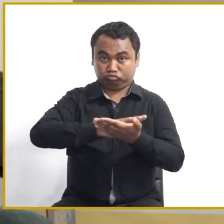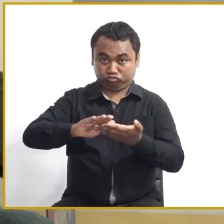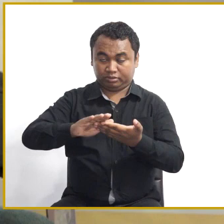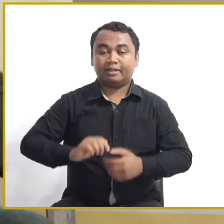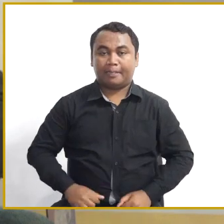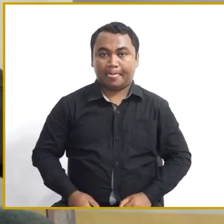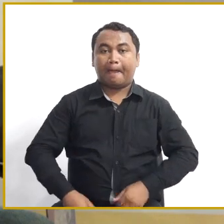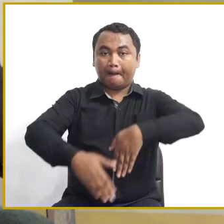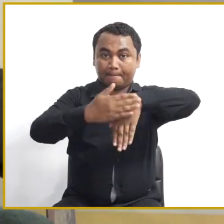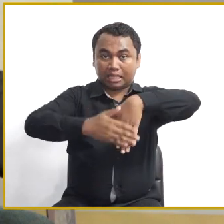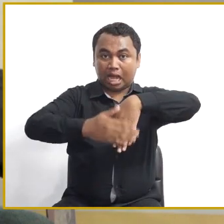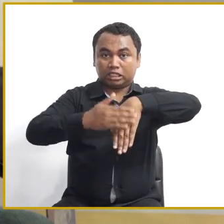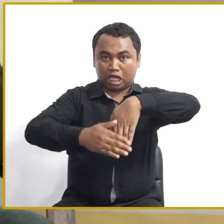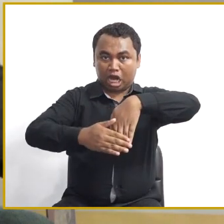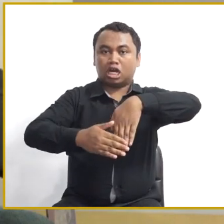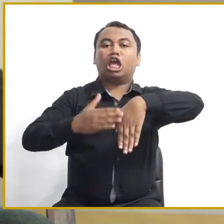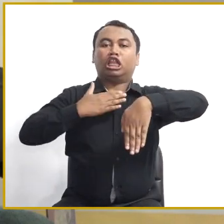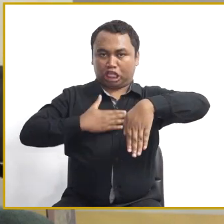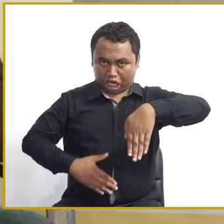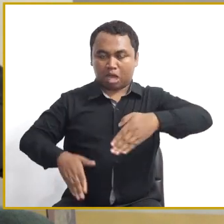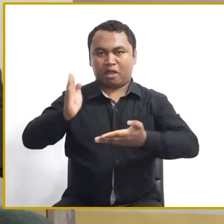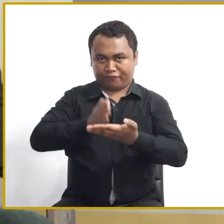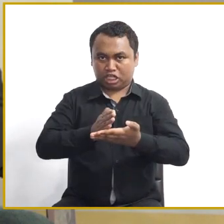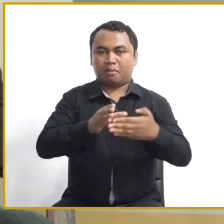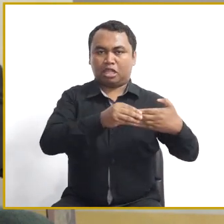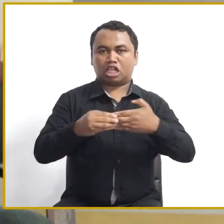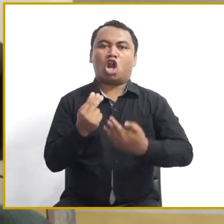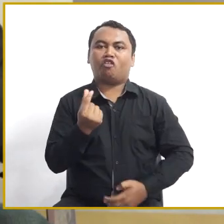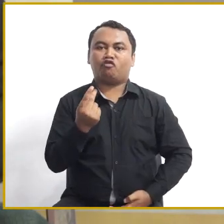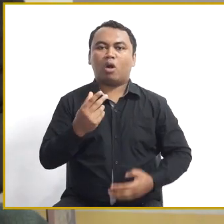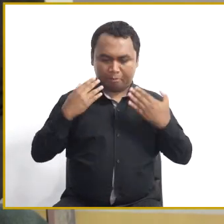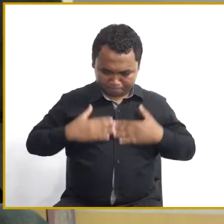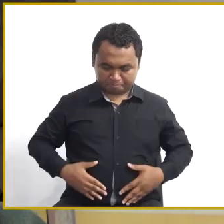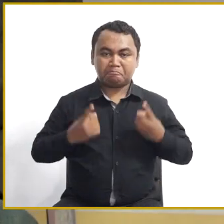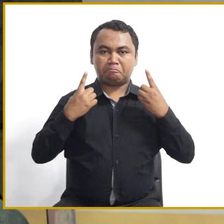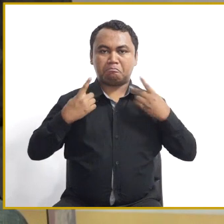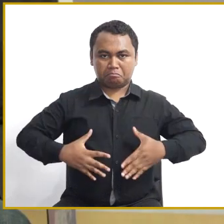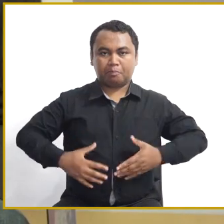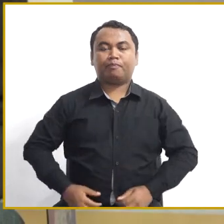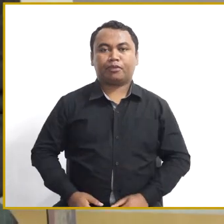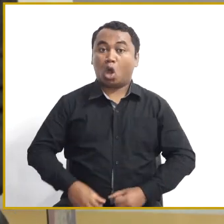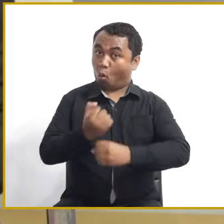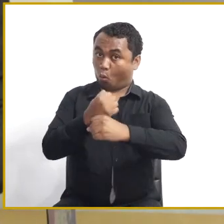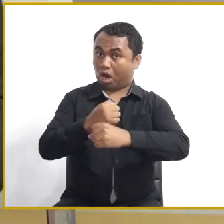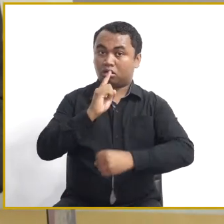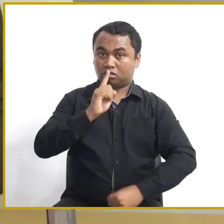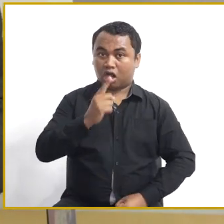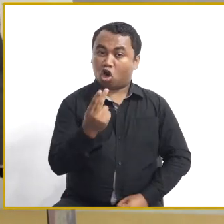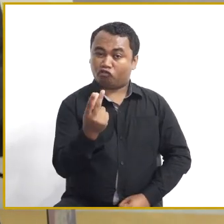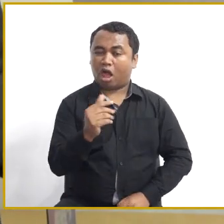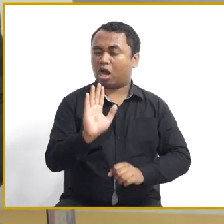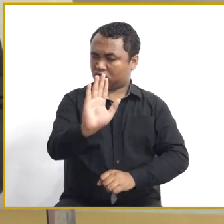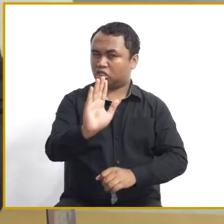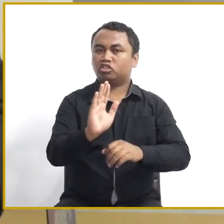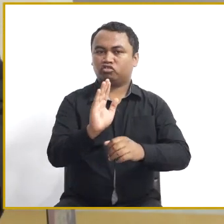Madagasikara dia afaka mifehy ny vola eto aminy. Raha iverenao kelinge ny tantarany vola Abraham Razafy